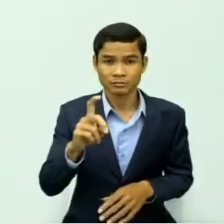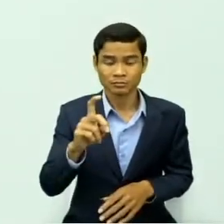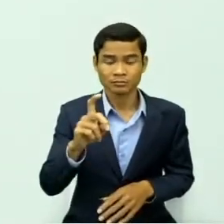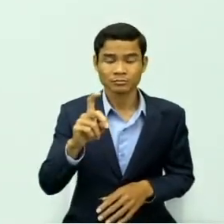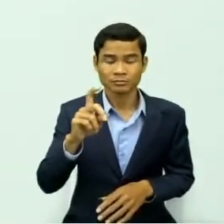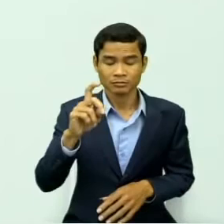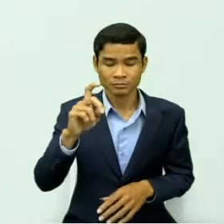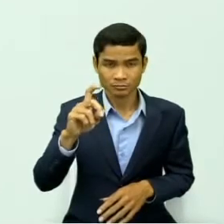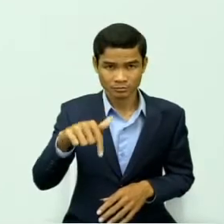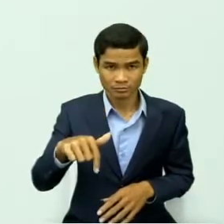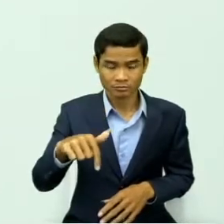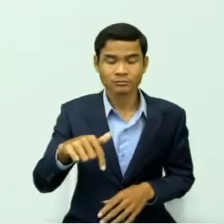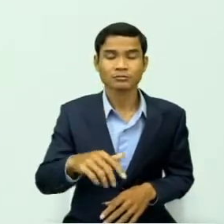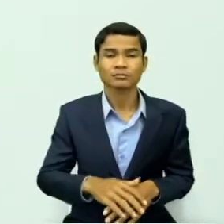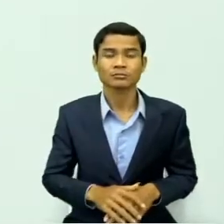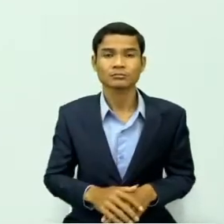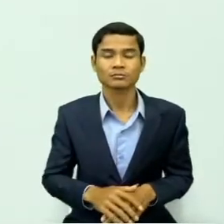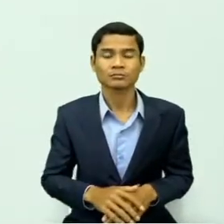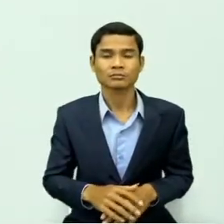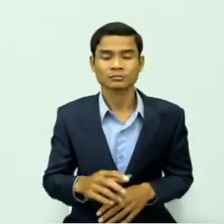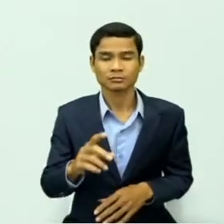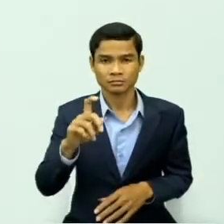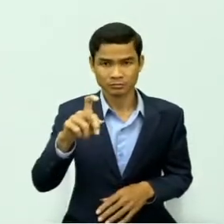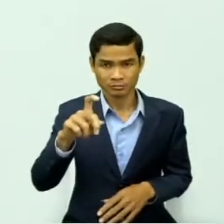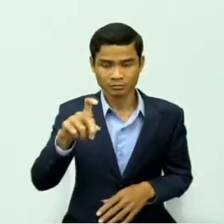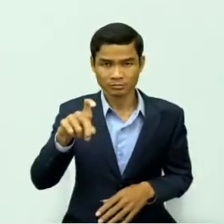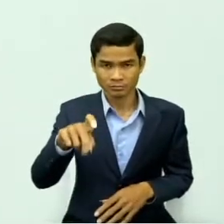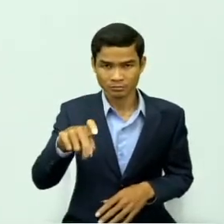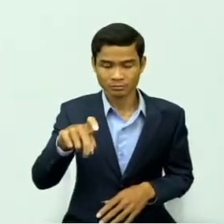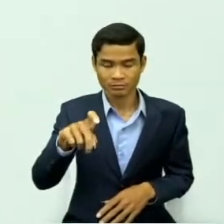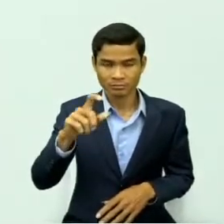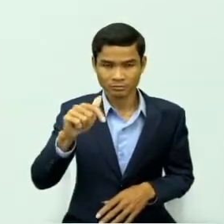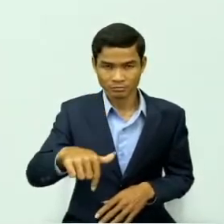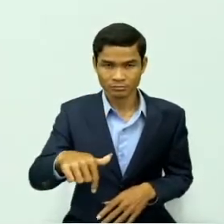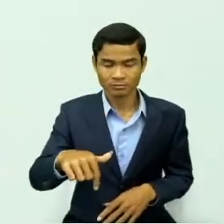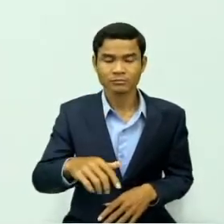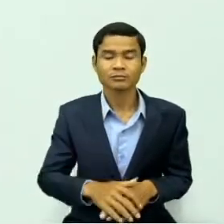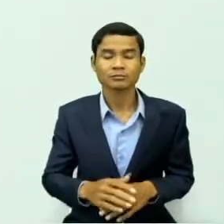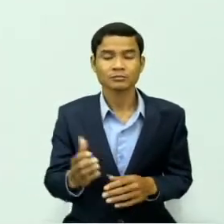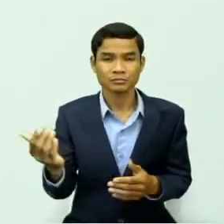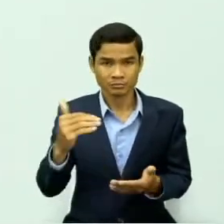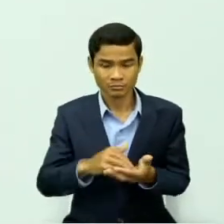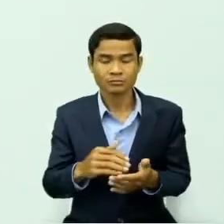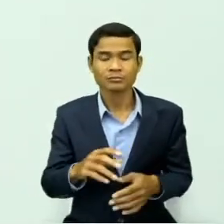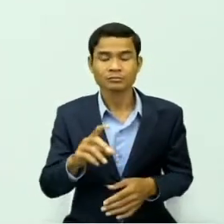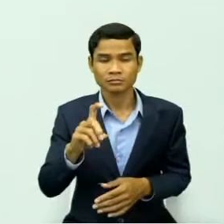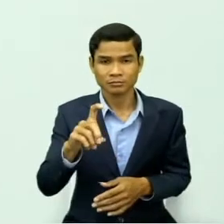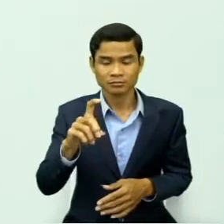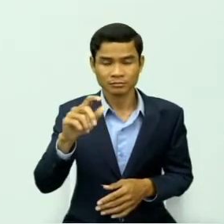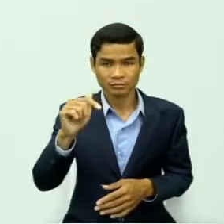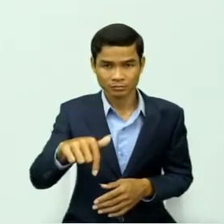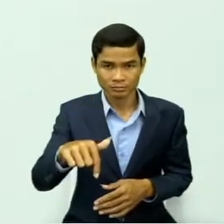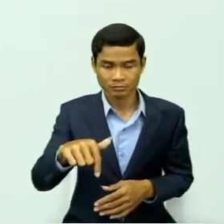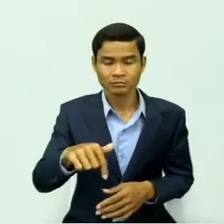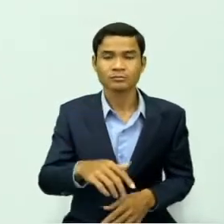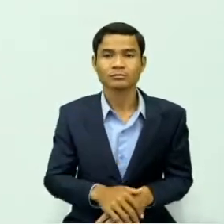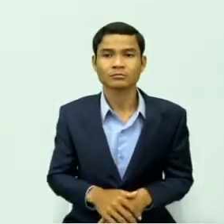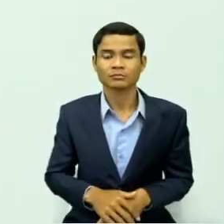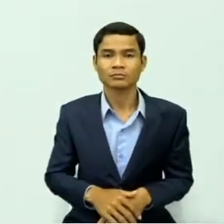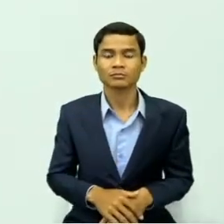ngờ. Pơ ngờ. Con sẽ đắm đằng tiết. Pơ chừng ngờ. Pơ